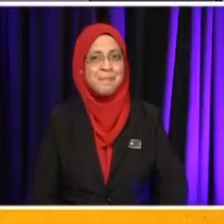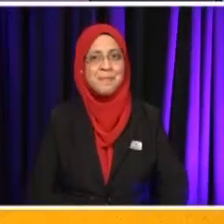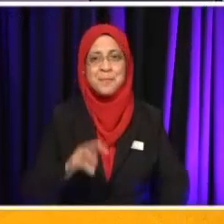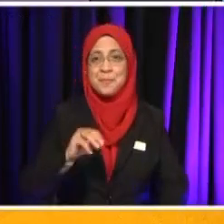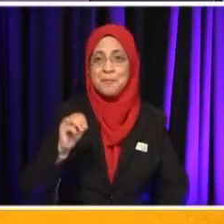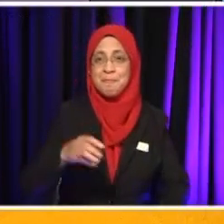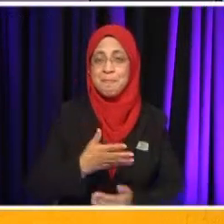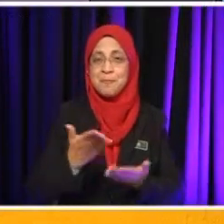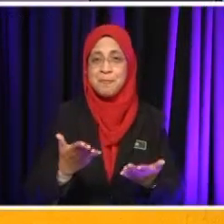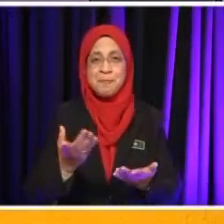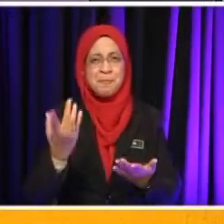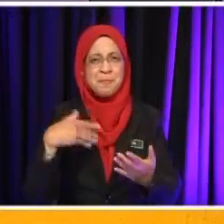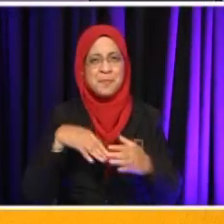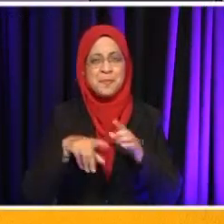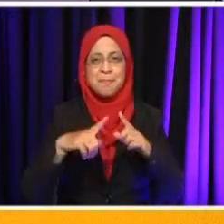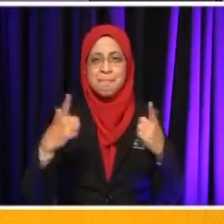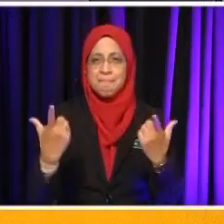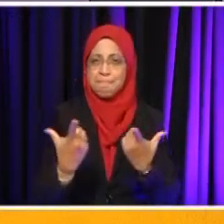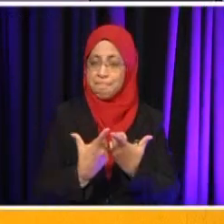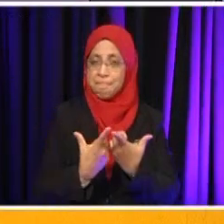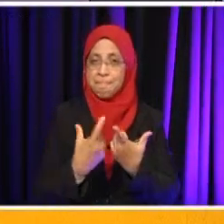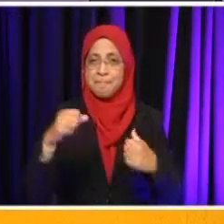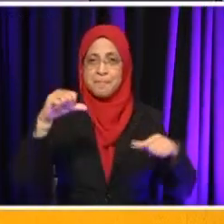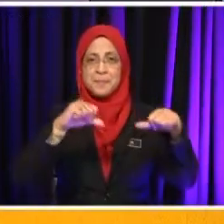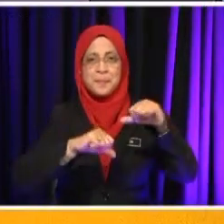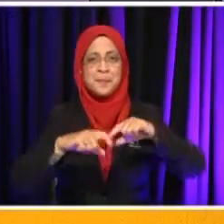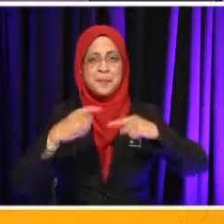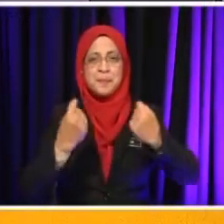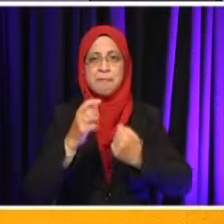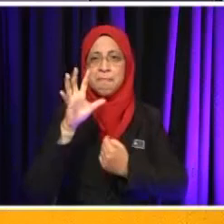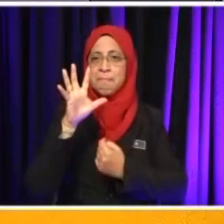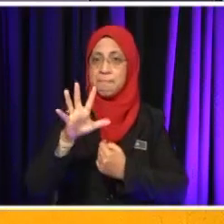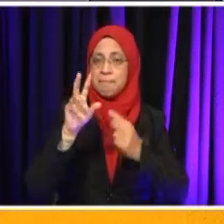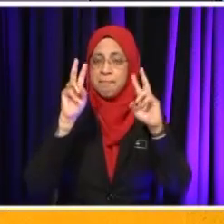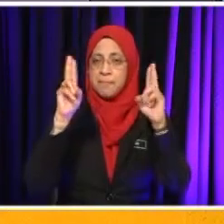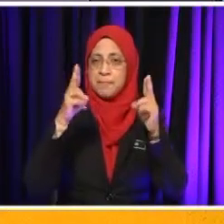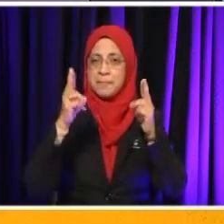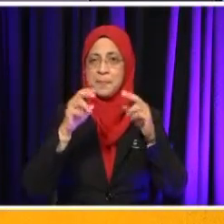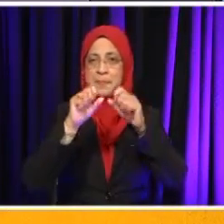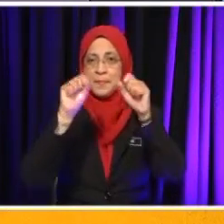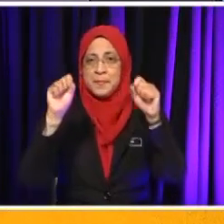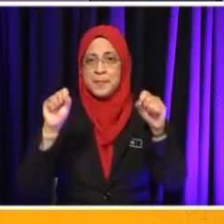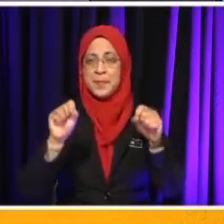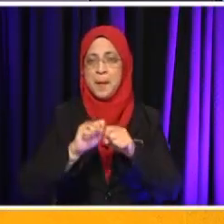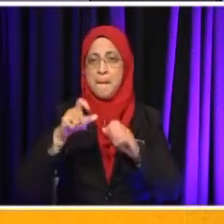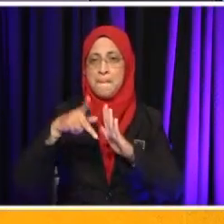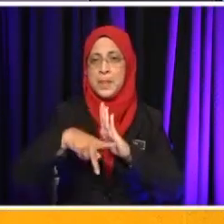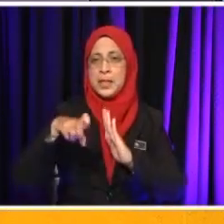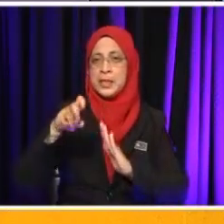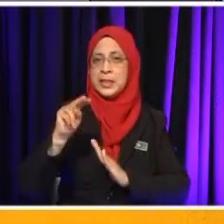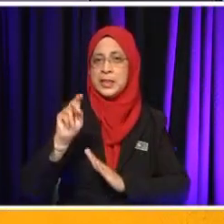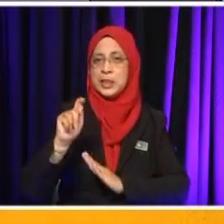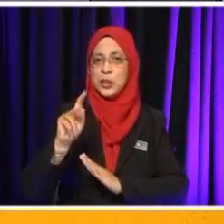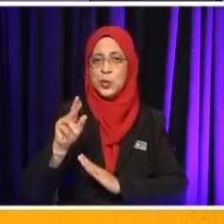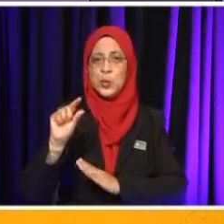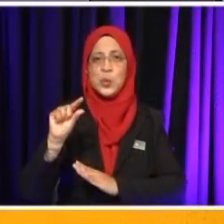kita masuk ke kelas hari ini mata pelajaran kita sains sekitar 5 dan tajuk kita sistem penentu sejagat ataupun